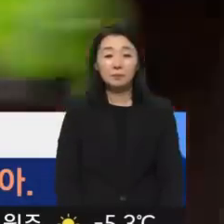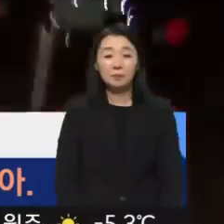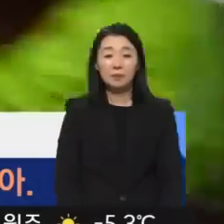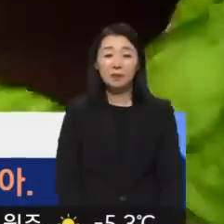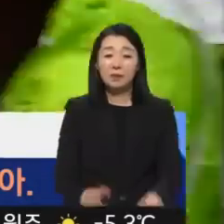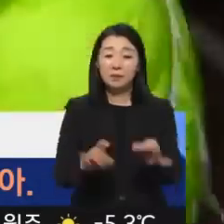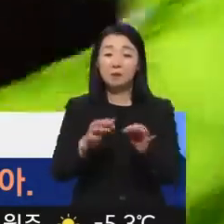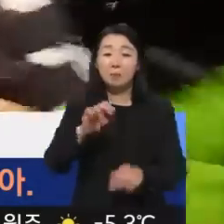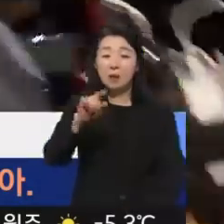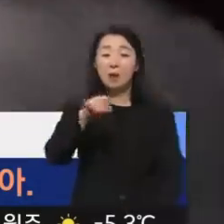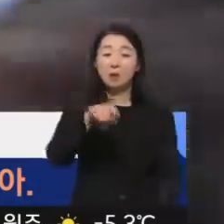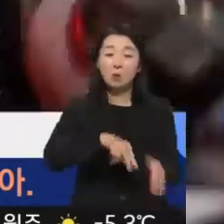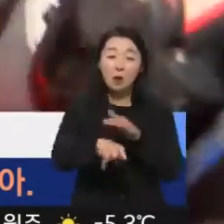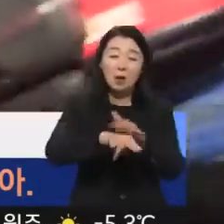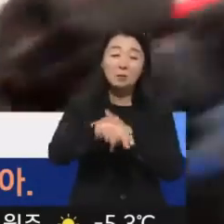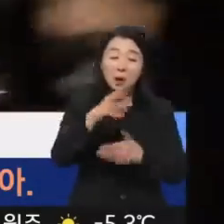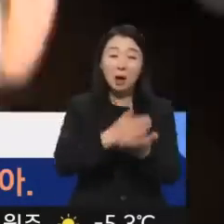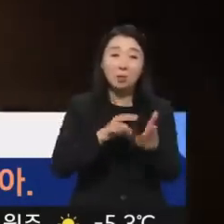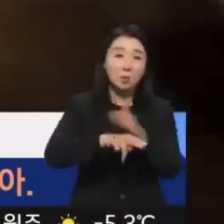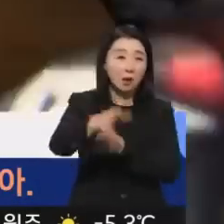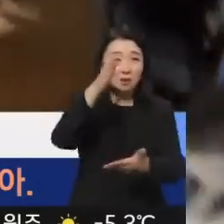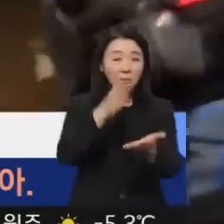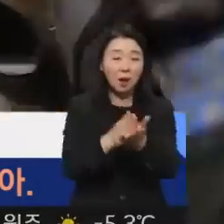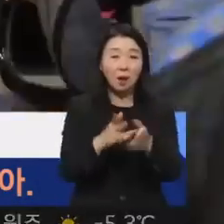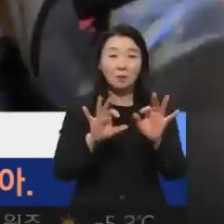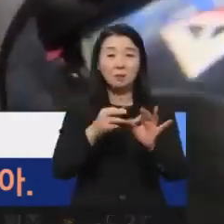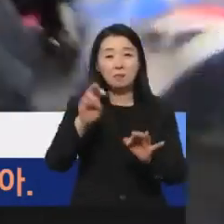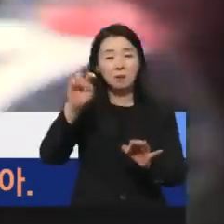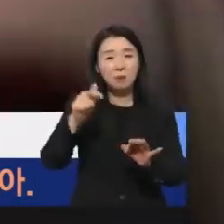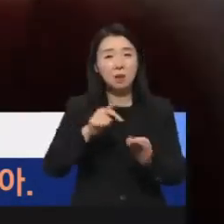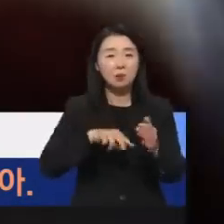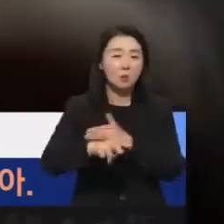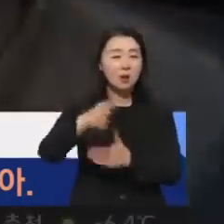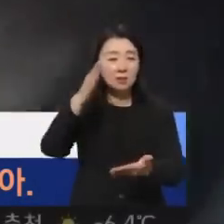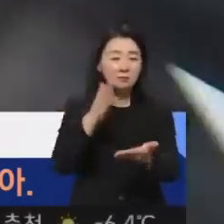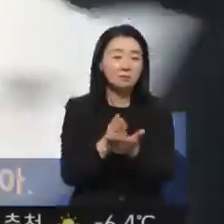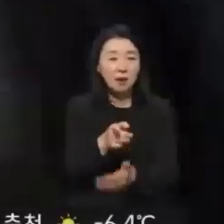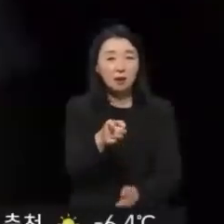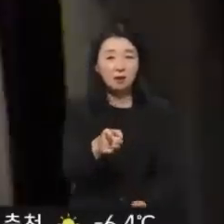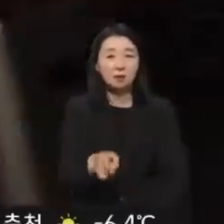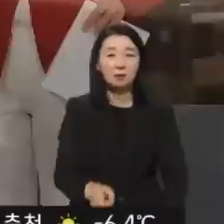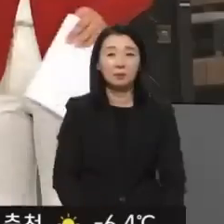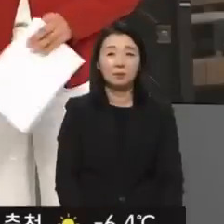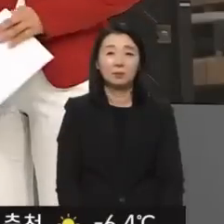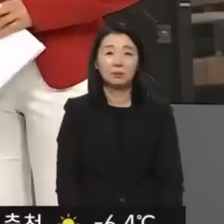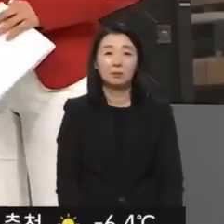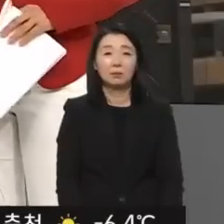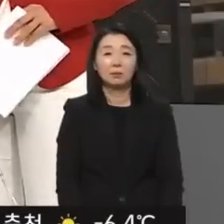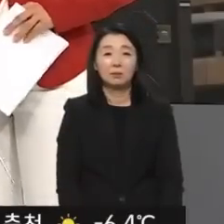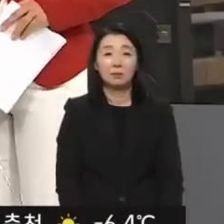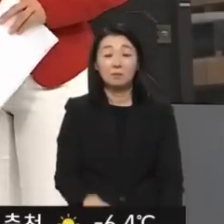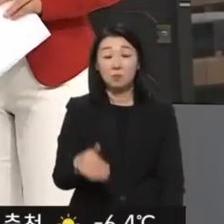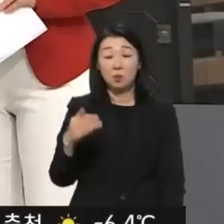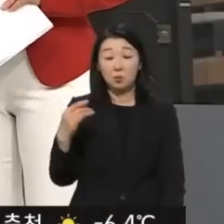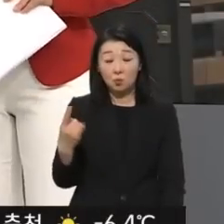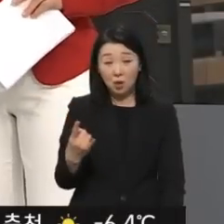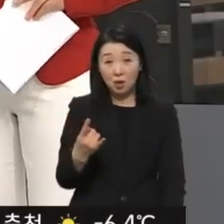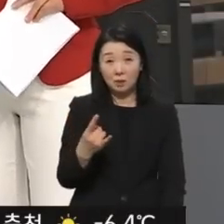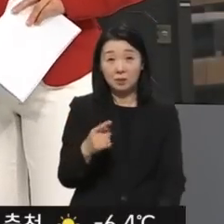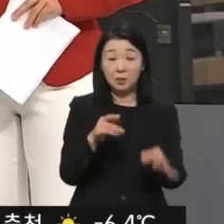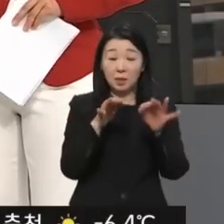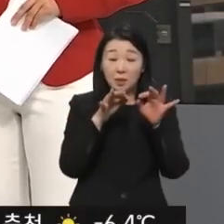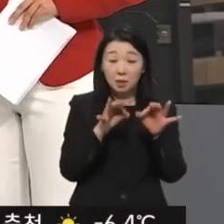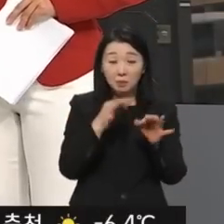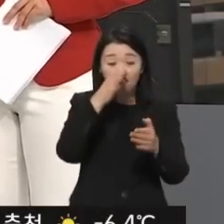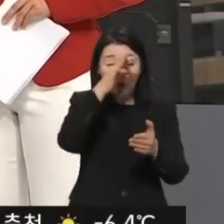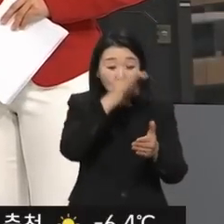김만배! 도망가지 마! 김만배! 도망가지 마! 이 자식아! 네, 최 씨는 김 씨의 대장동 수익